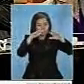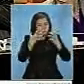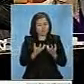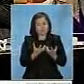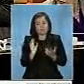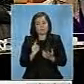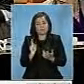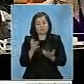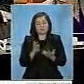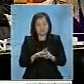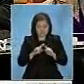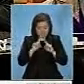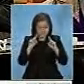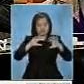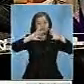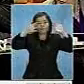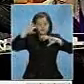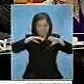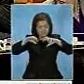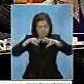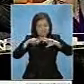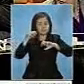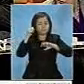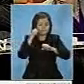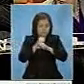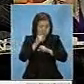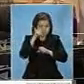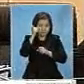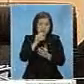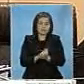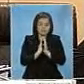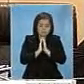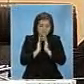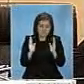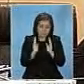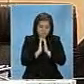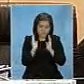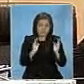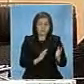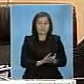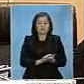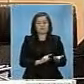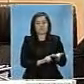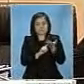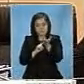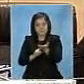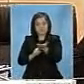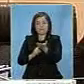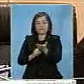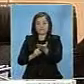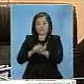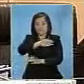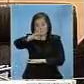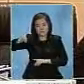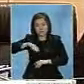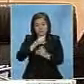ที่ผ่านมาก็สามารถดำเนินการได้อย่างมีผลนะครับต้องกราบขอบพระคุณสภาแห่งนี้นะครับที่ได้กรุณาเห็นชอบพระราชกำหนดฉบับนั้น